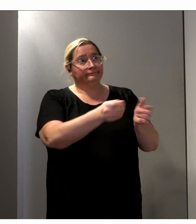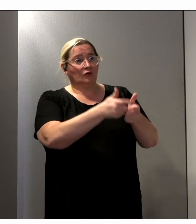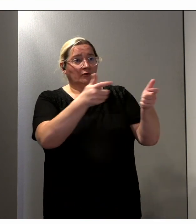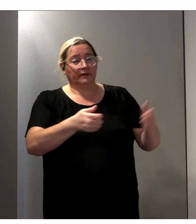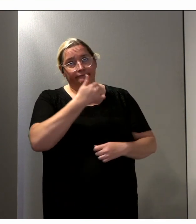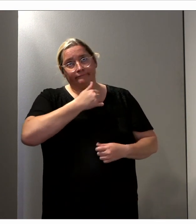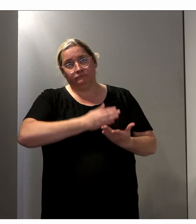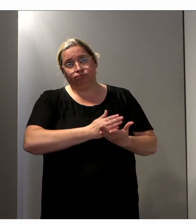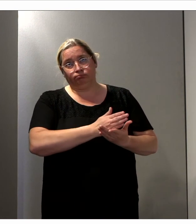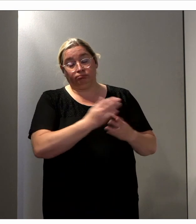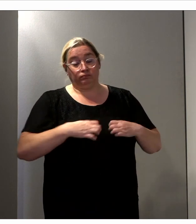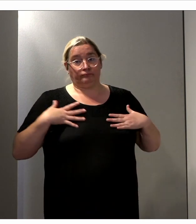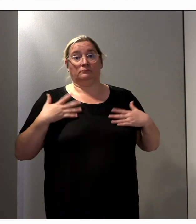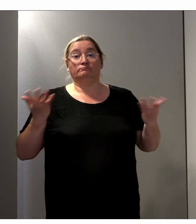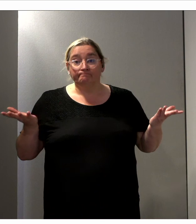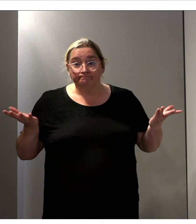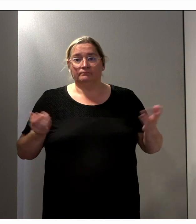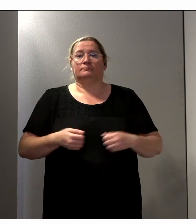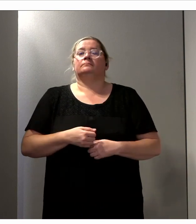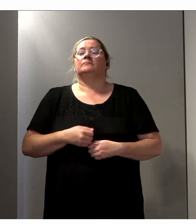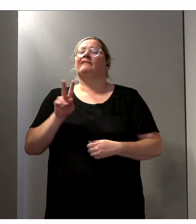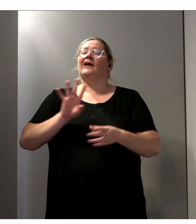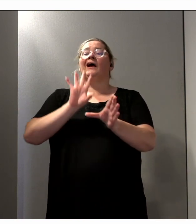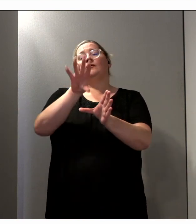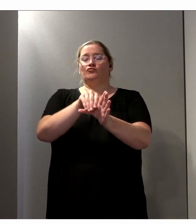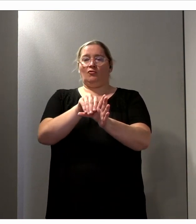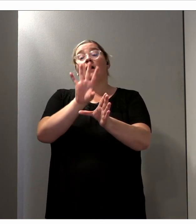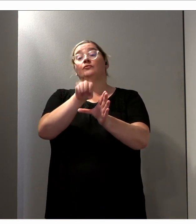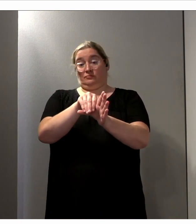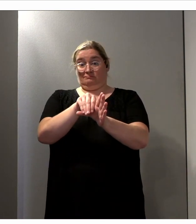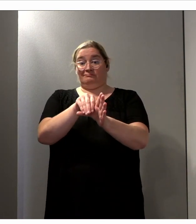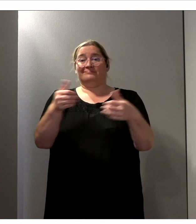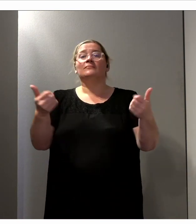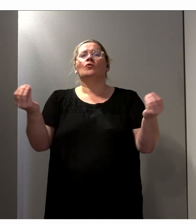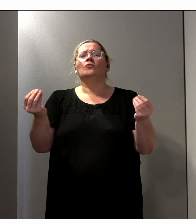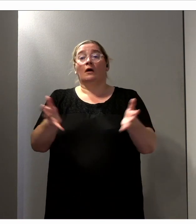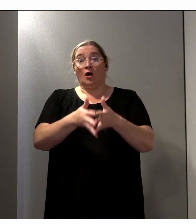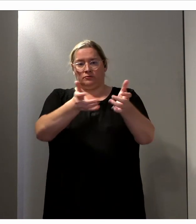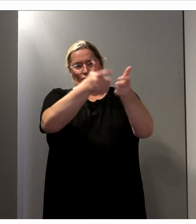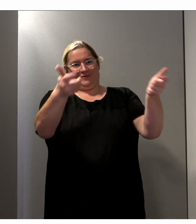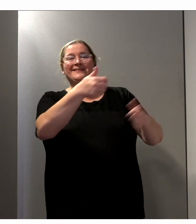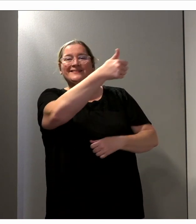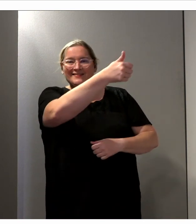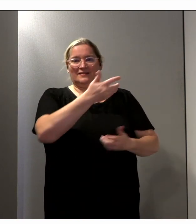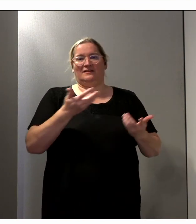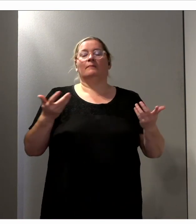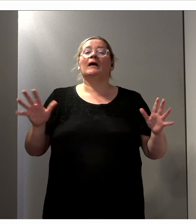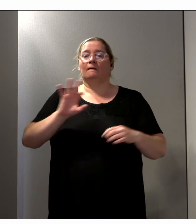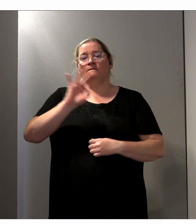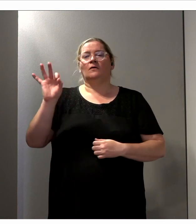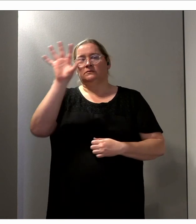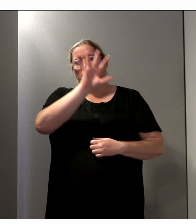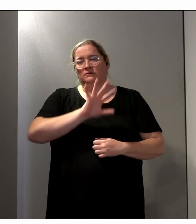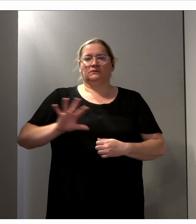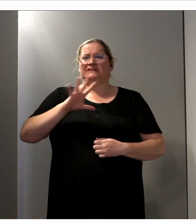aujourd'hui. L'inclusion ne marche que quand on est dans les grands groupes. Mais malheureusement, la France est constituée d'un